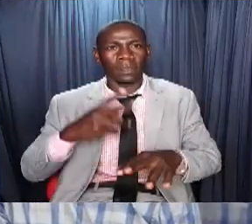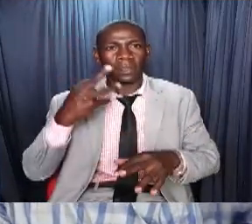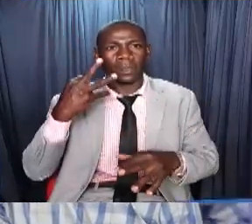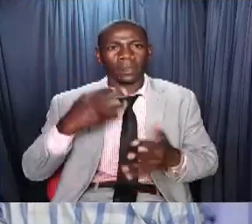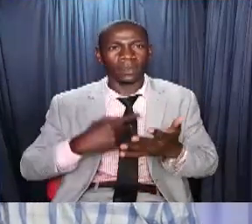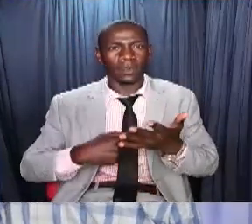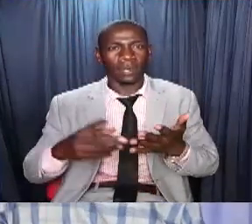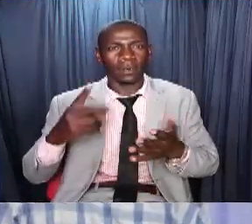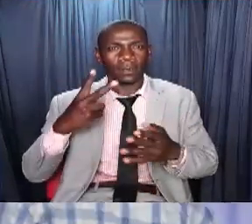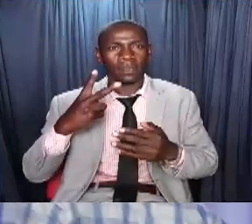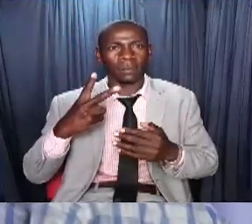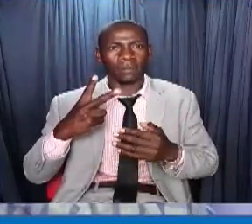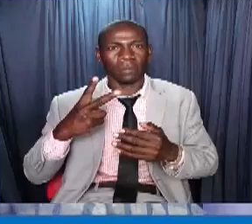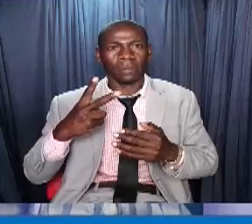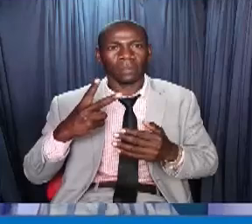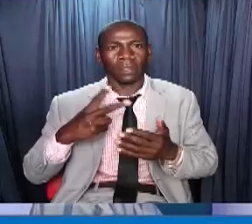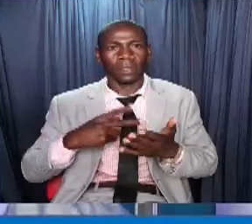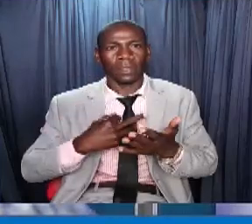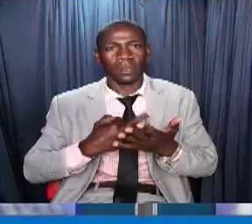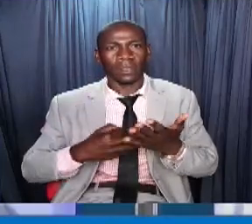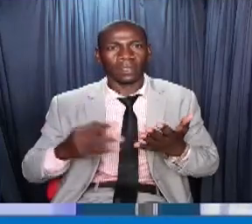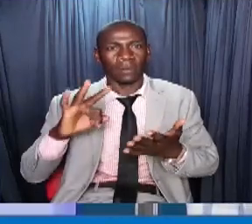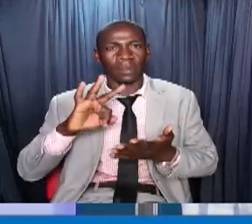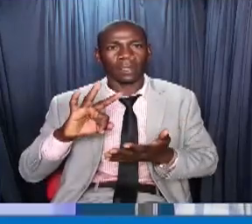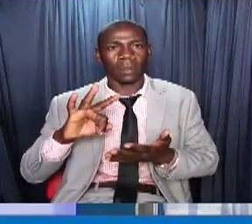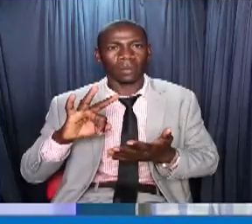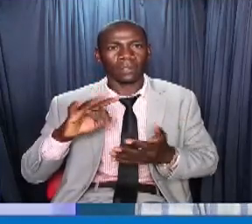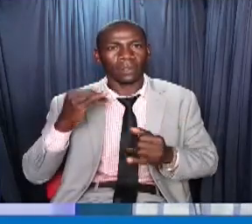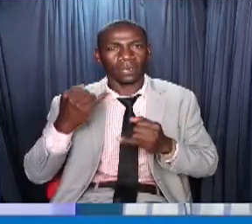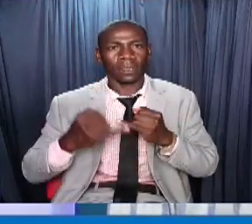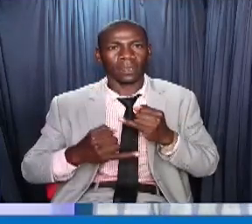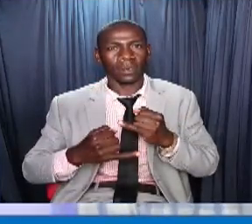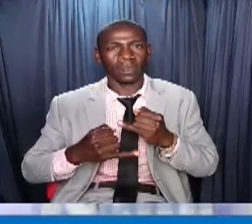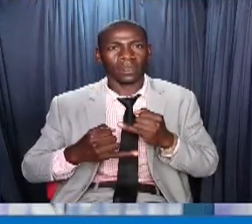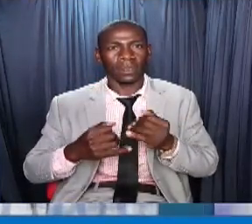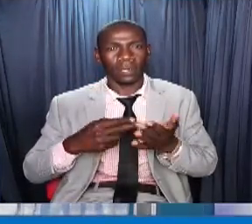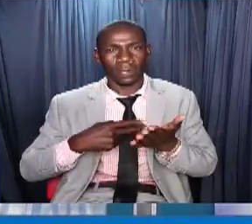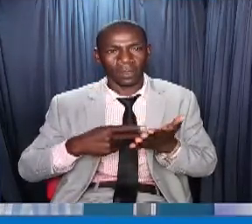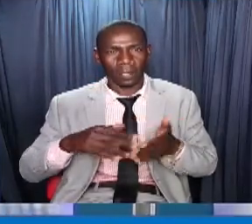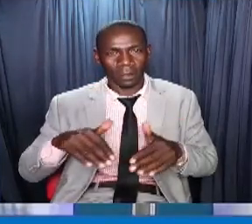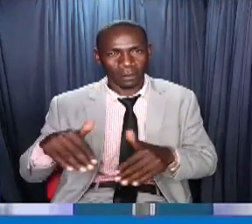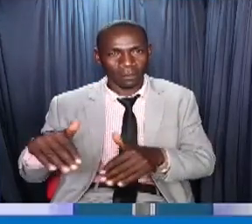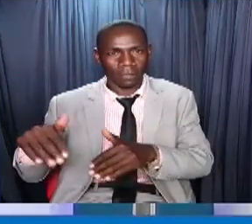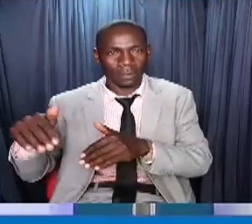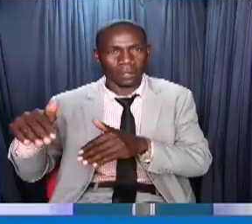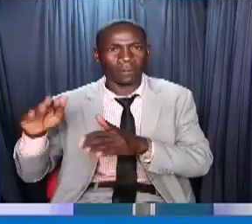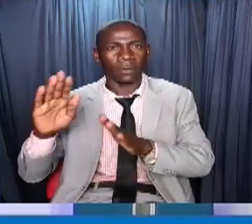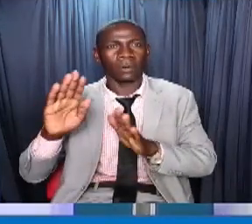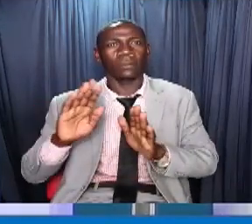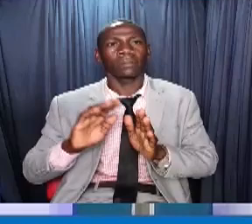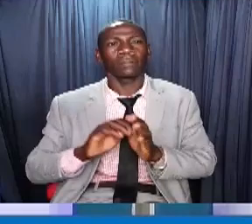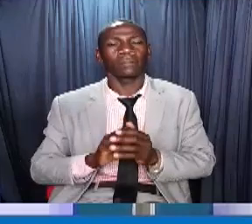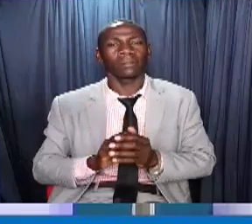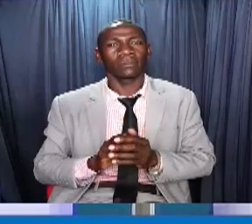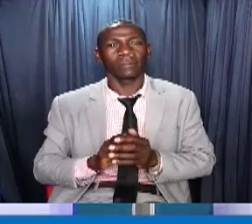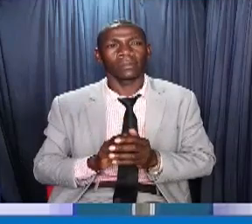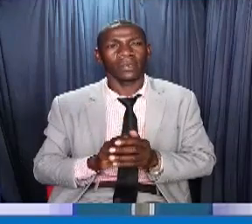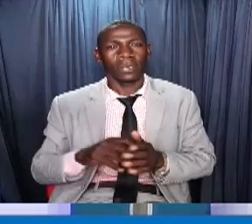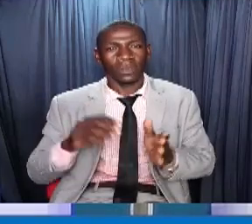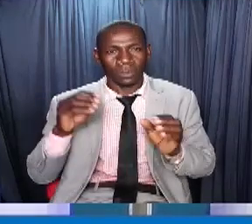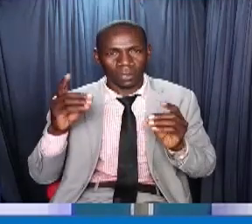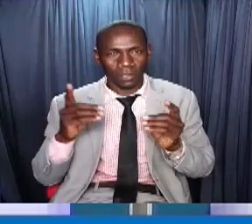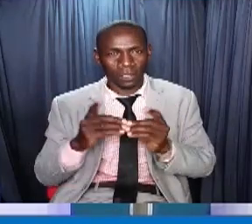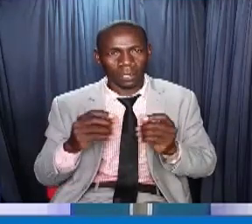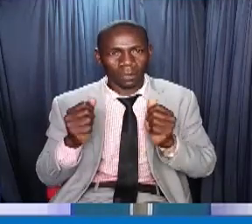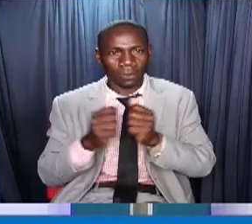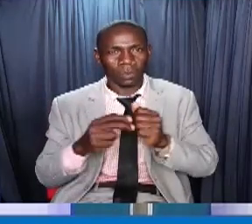matatu mara ya pili, na matatu mara ya tatu na ya mwisho, na yanasomeka kama ifuatavyo. Leo